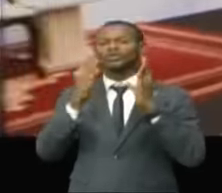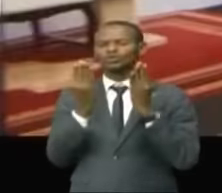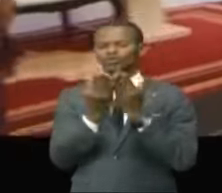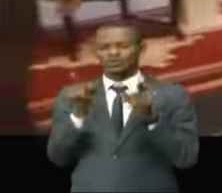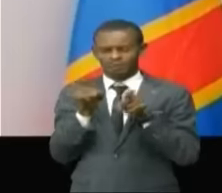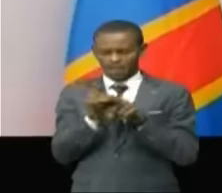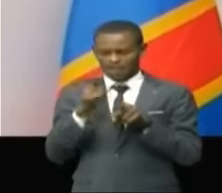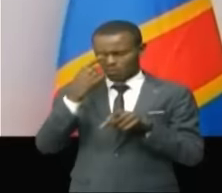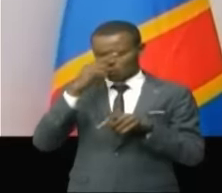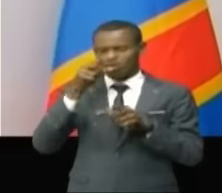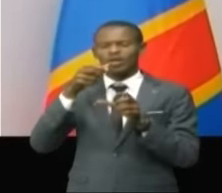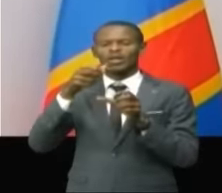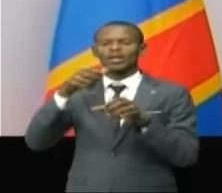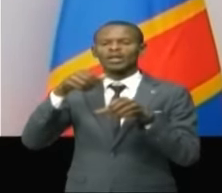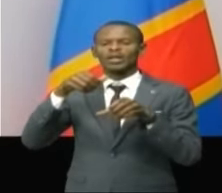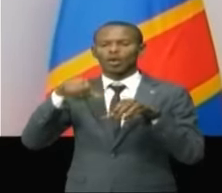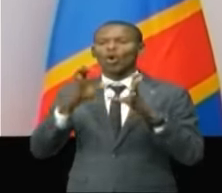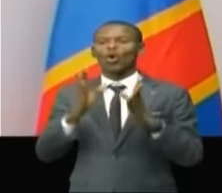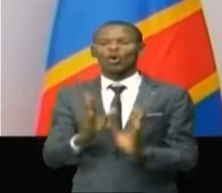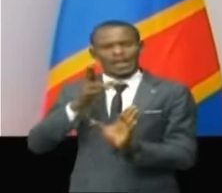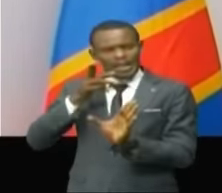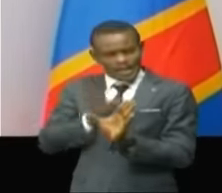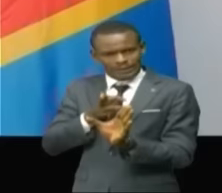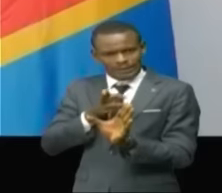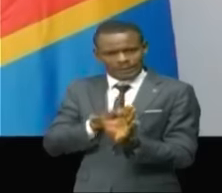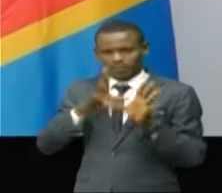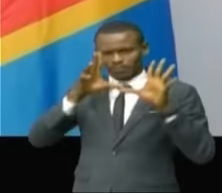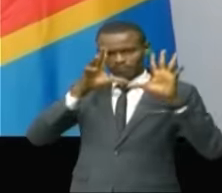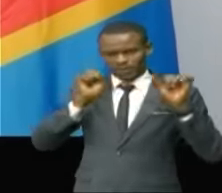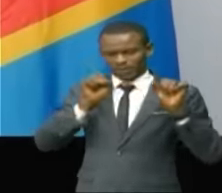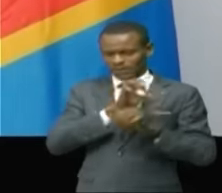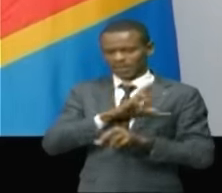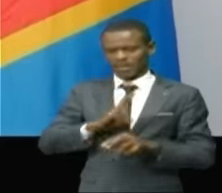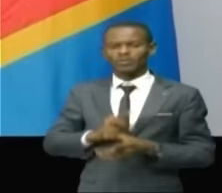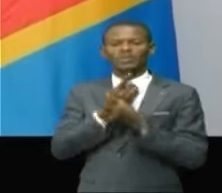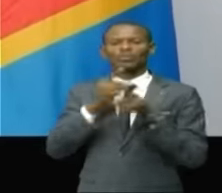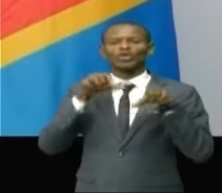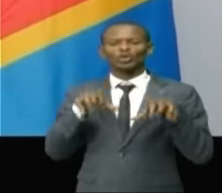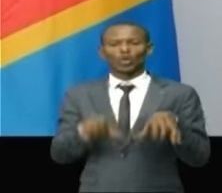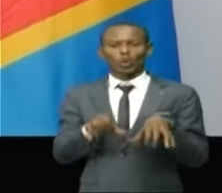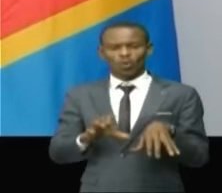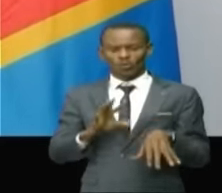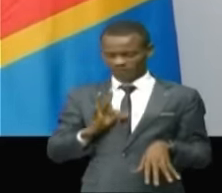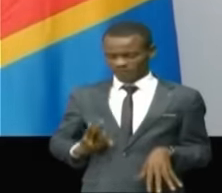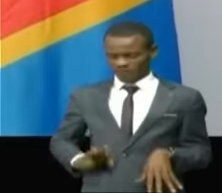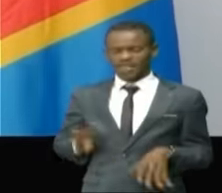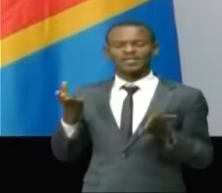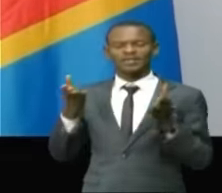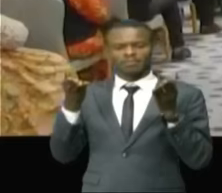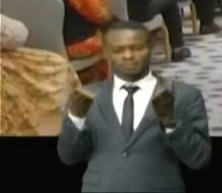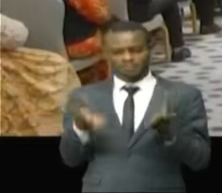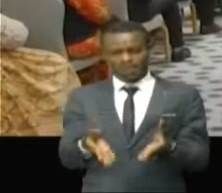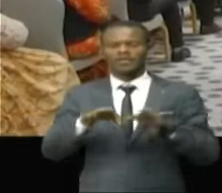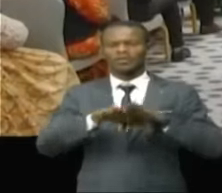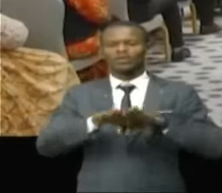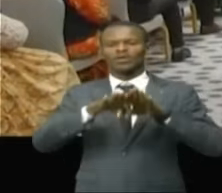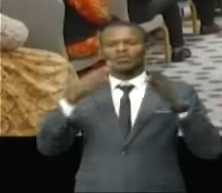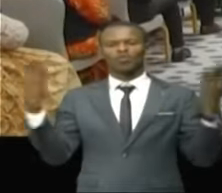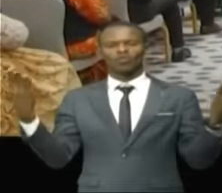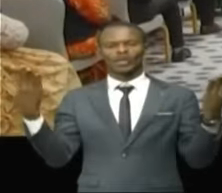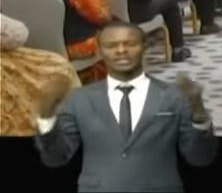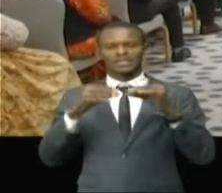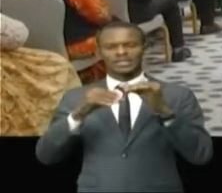handicap, que le président de la République, Félix-Antoine Tshisekedi, a pris part à cette cérémonie du lancement de la campagne de vulgarisation de